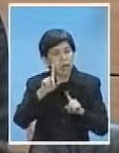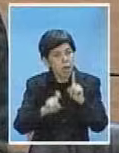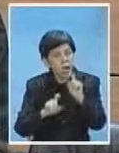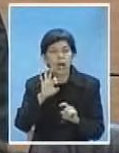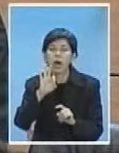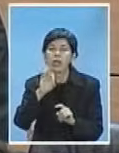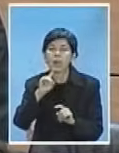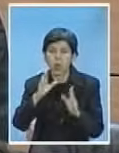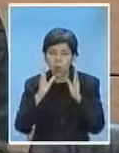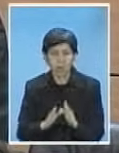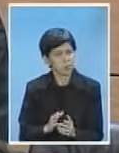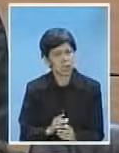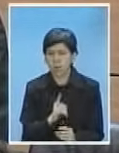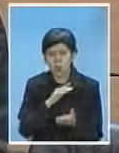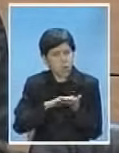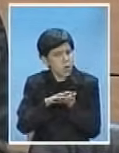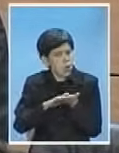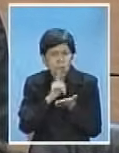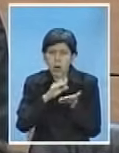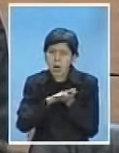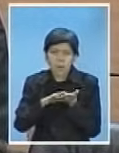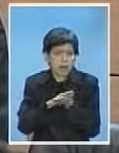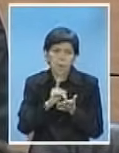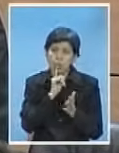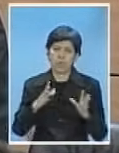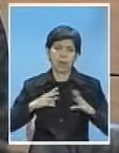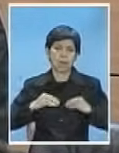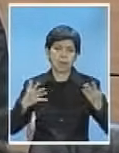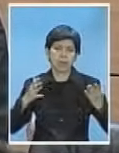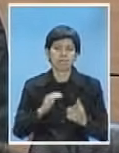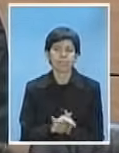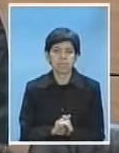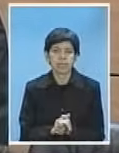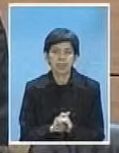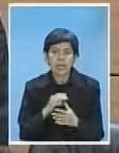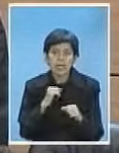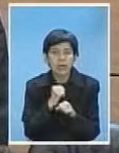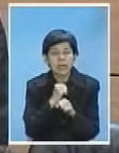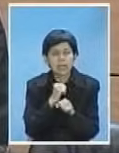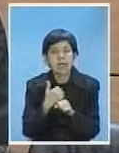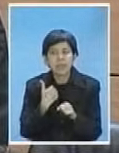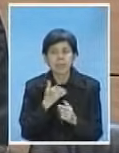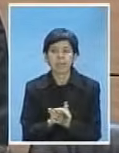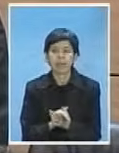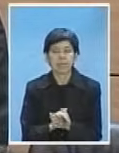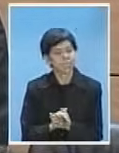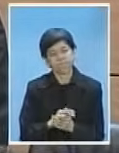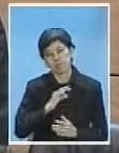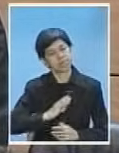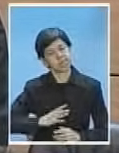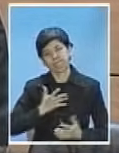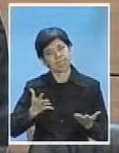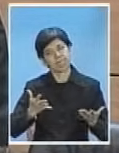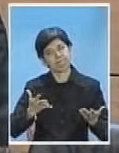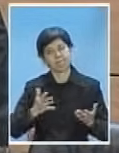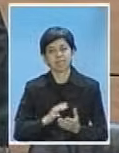ตาย91ศพไม่มีคำขอโทษไม่มีคำสารภาพนี่คือการแสดงอัตลักษณ์ของสุภาพบุรุษครับท่